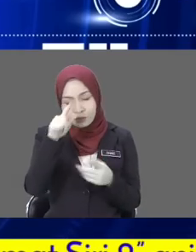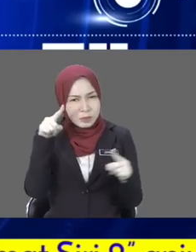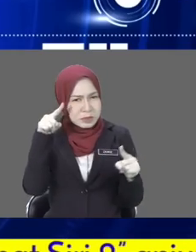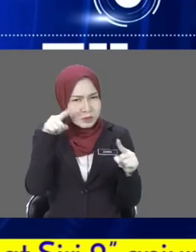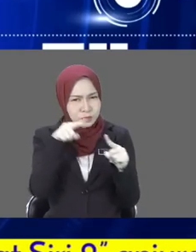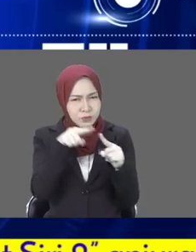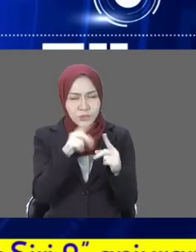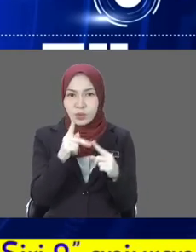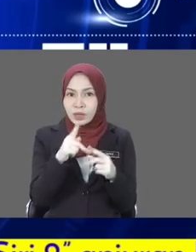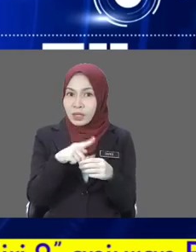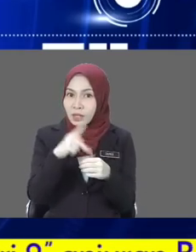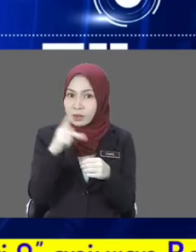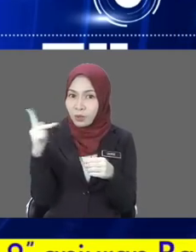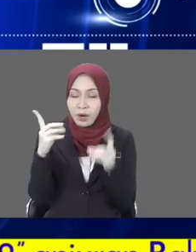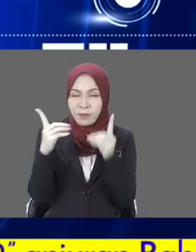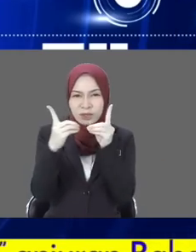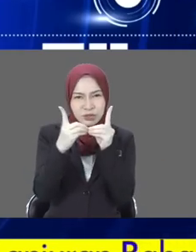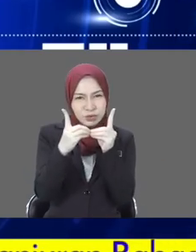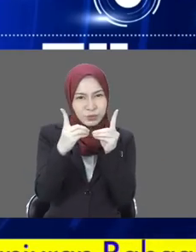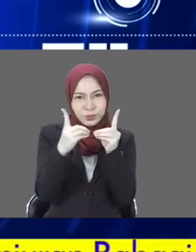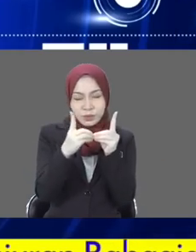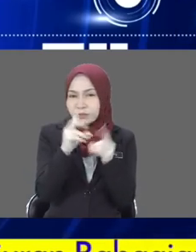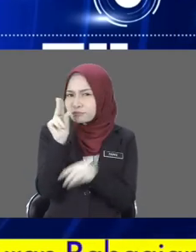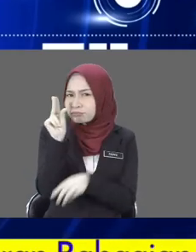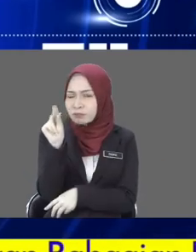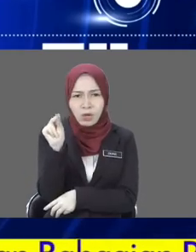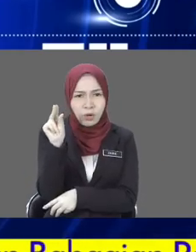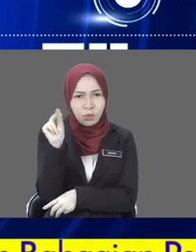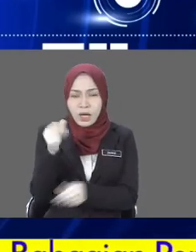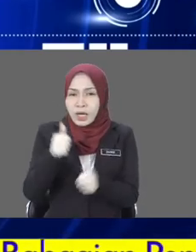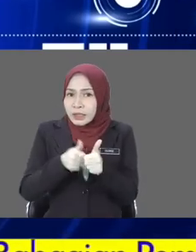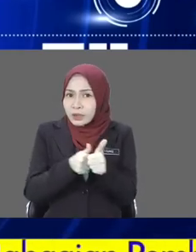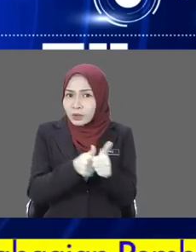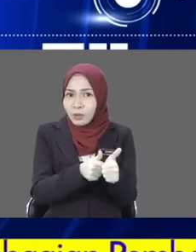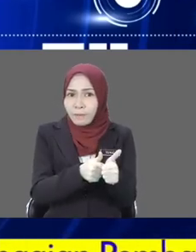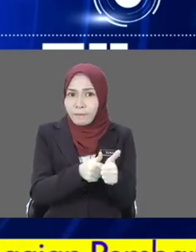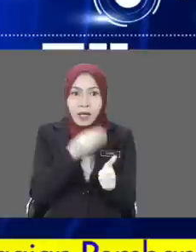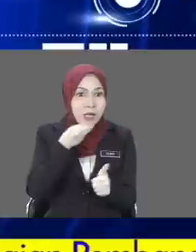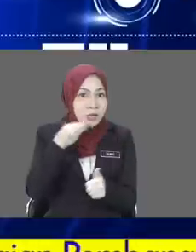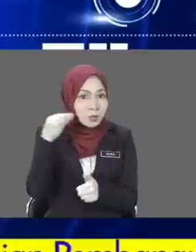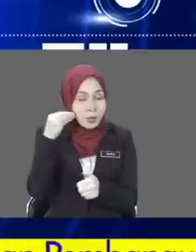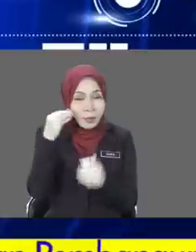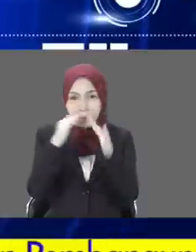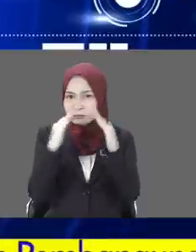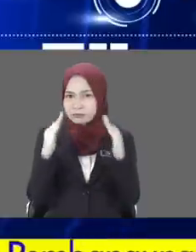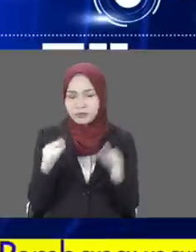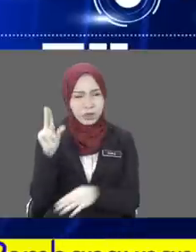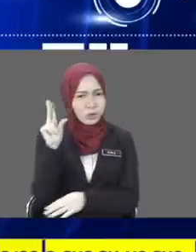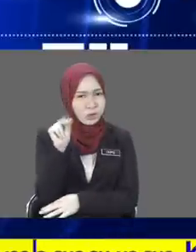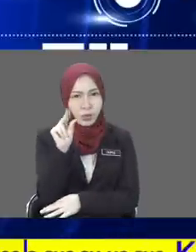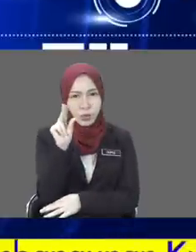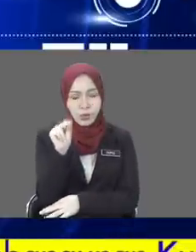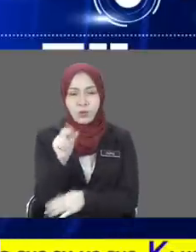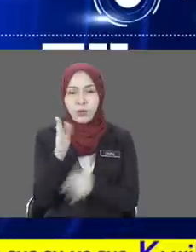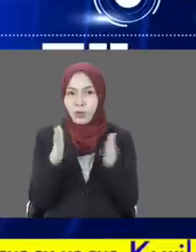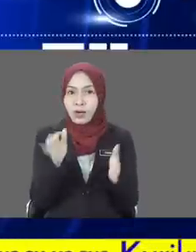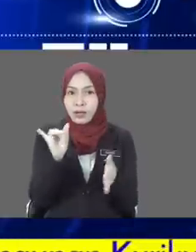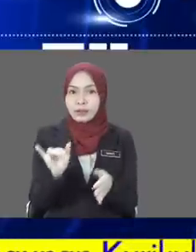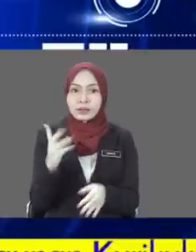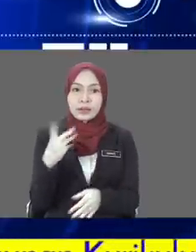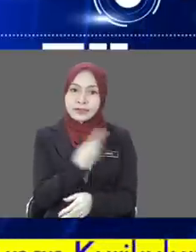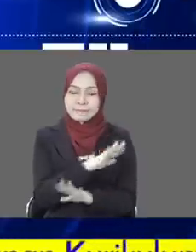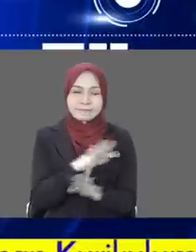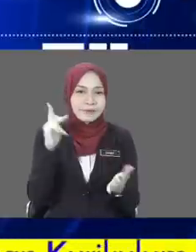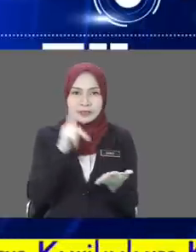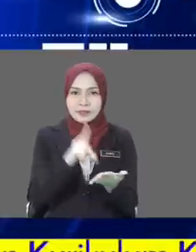keluar bersuami ke atau mengikut atau membawa pulang seseorang yang Anda tidak kenali di rumah